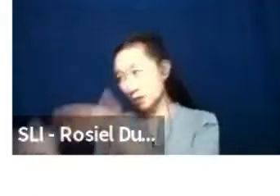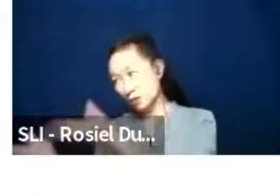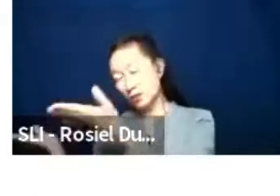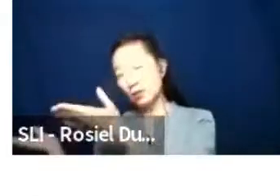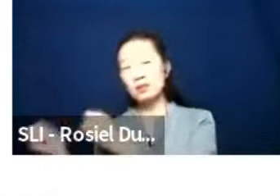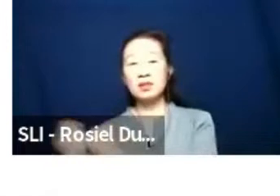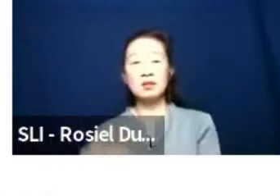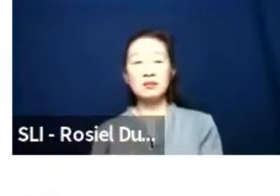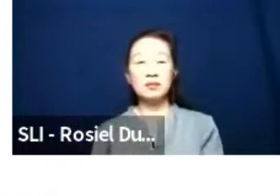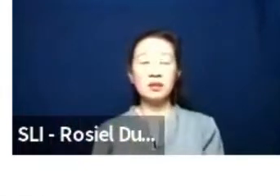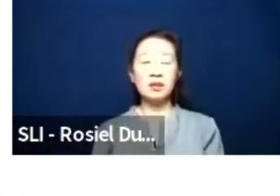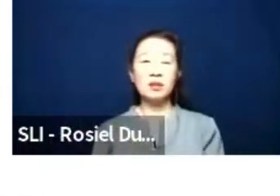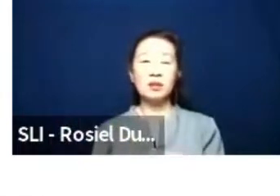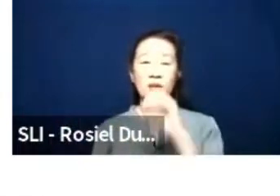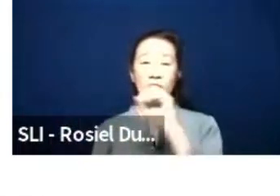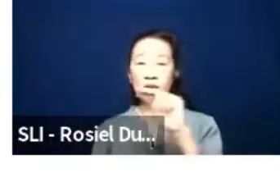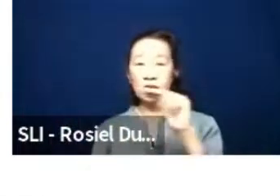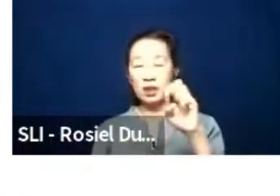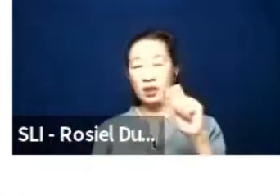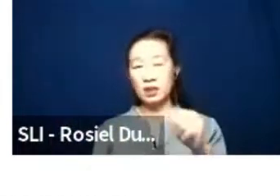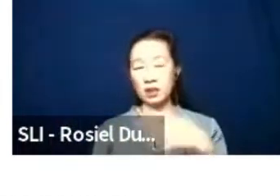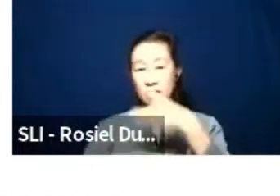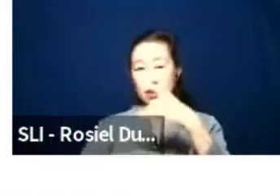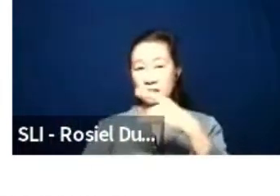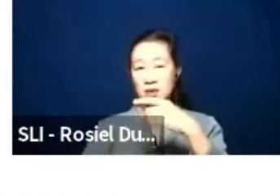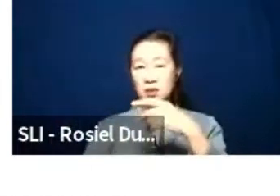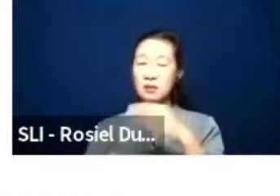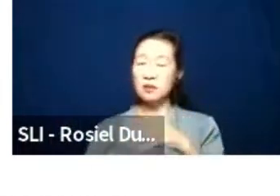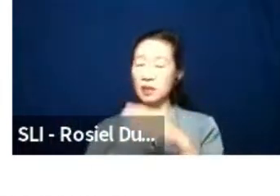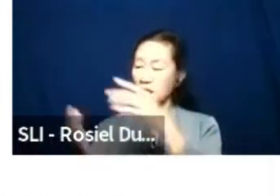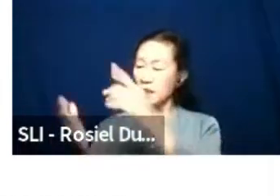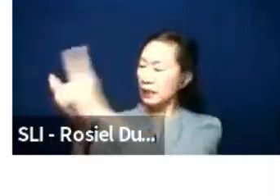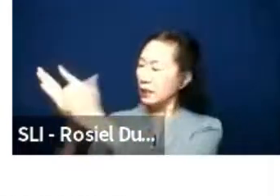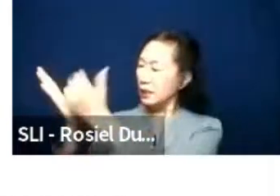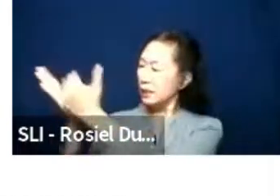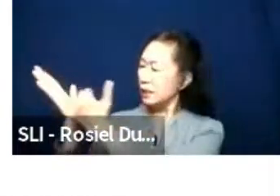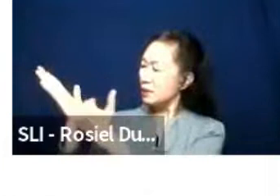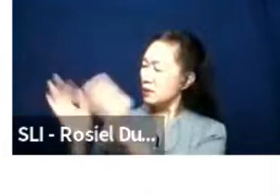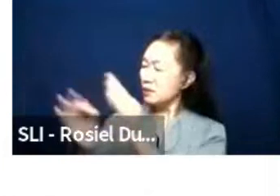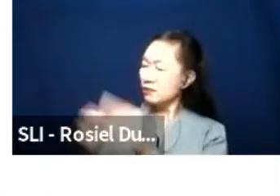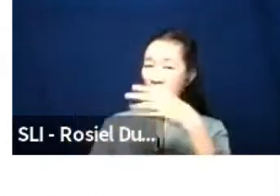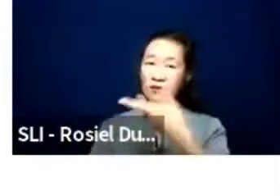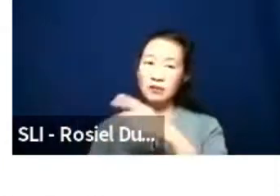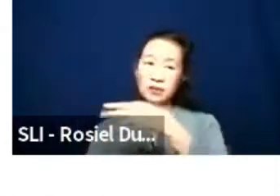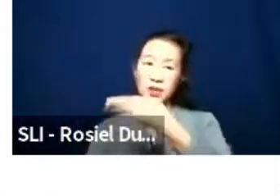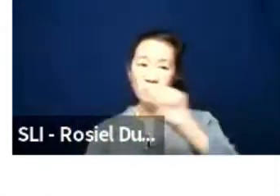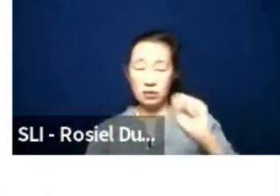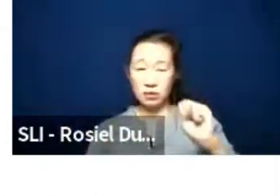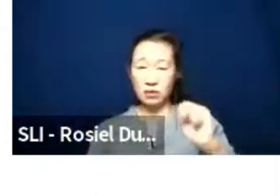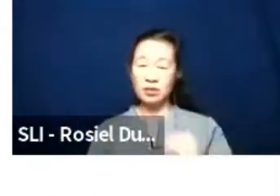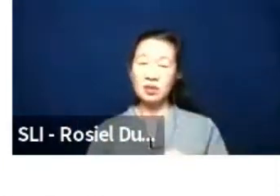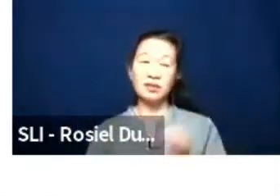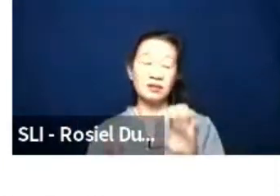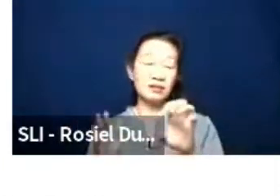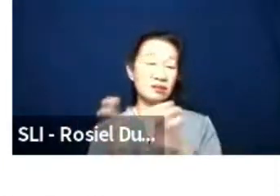Profile, ang kagandahan dito, may nakalista, no, kung yung anak ninyo is in the high school level, for example,